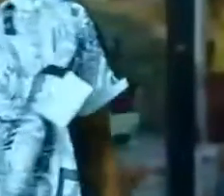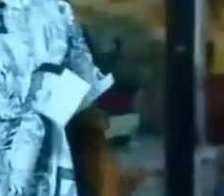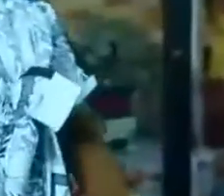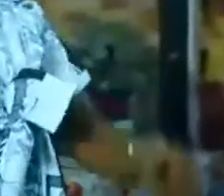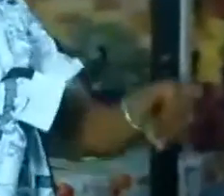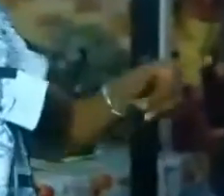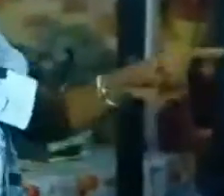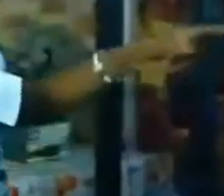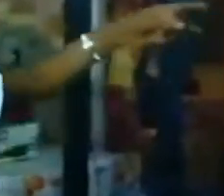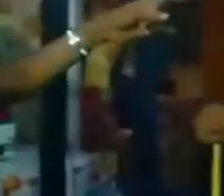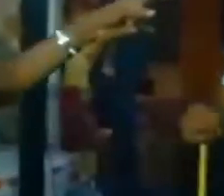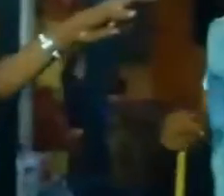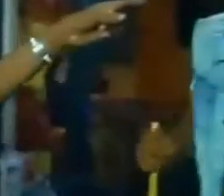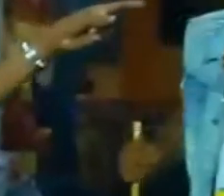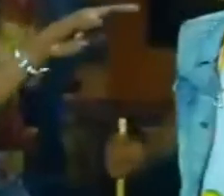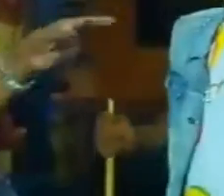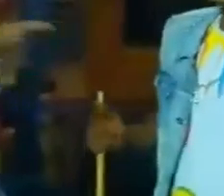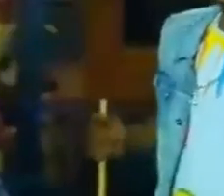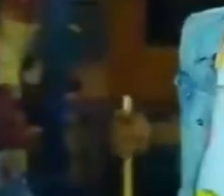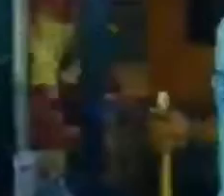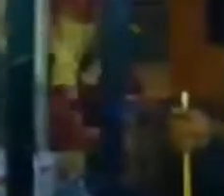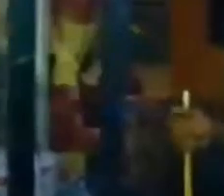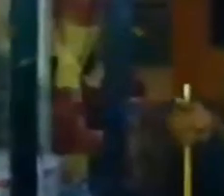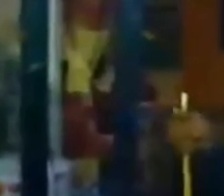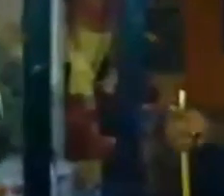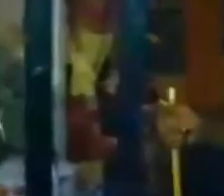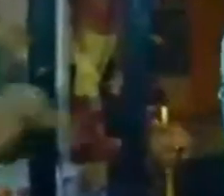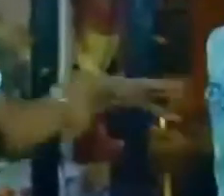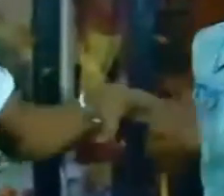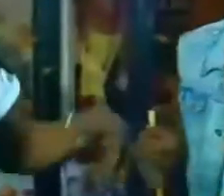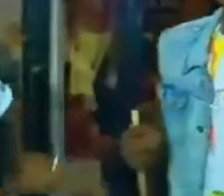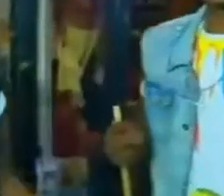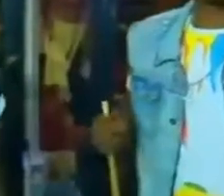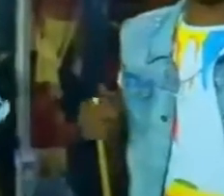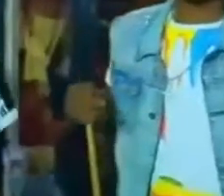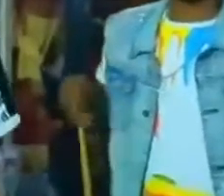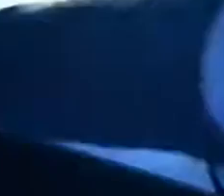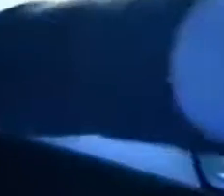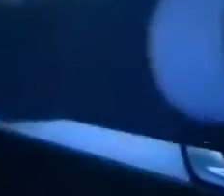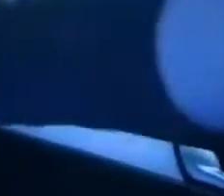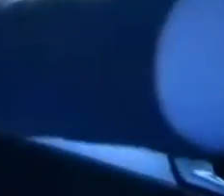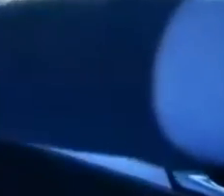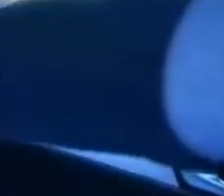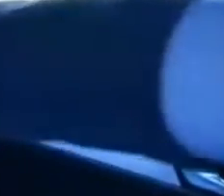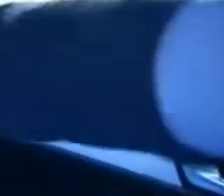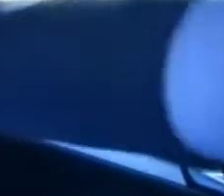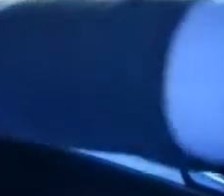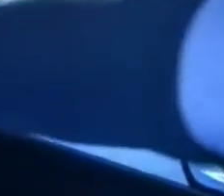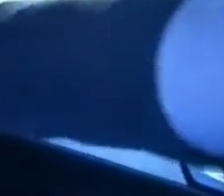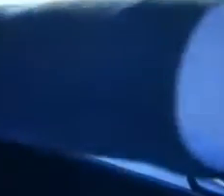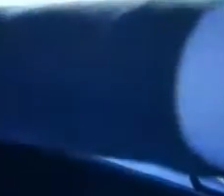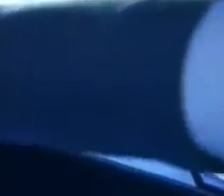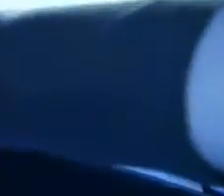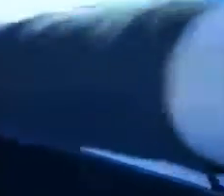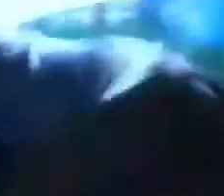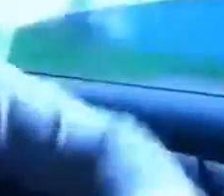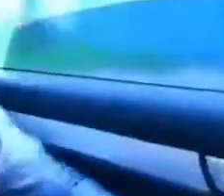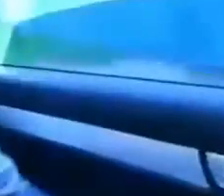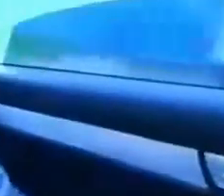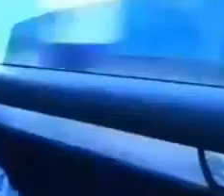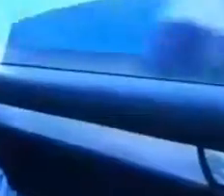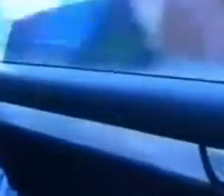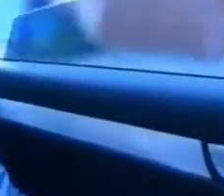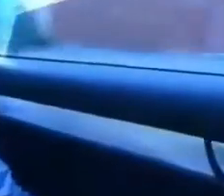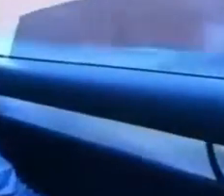limité, autour d'avenir. Avenue Tropique. Voilà, Avenue Tropique. Tout ça, on a toujours été billard quoi. Limité 7e rue résidentielle. Hein?